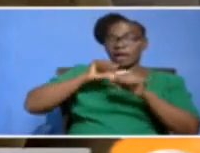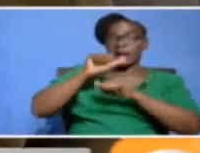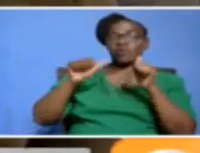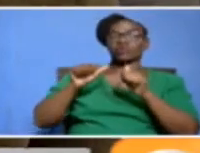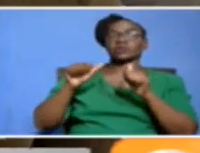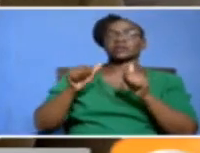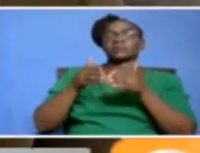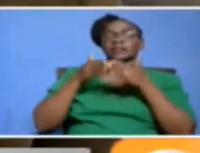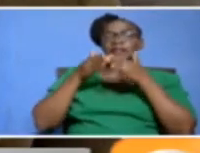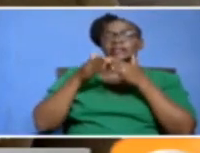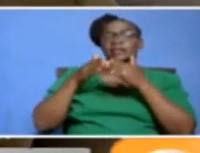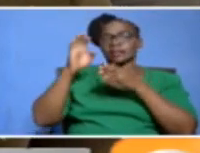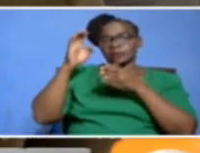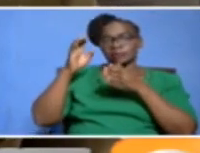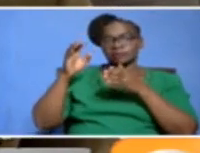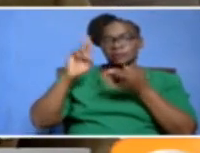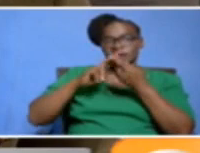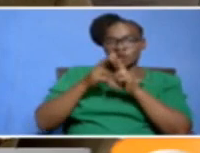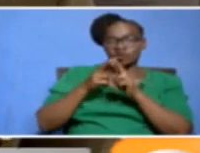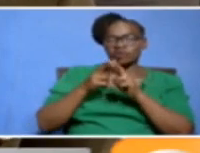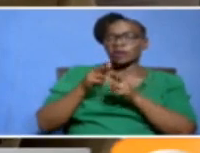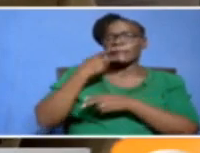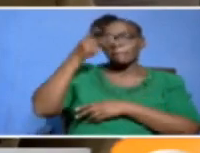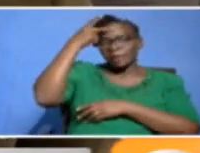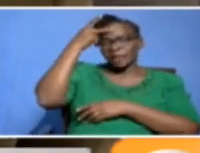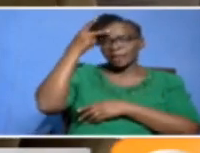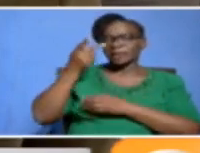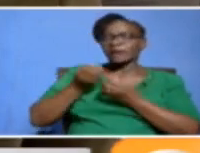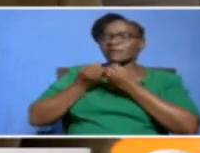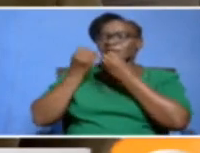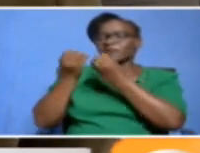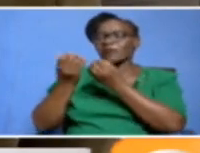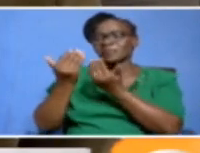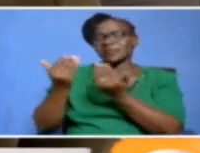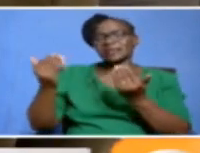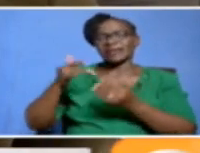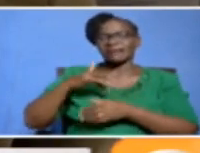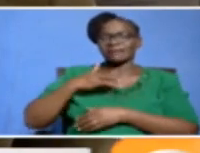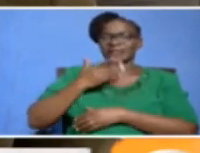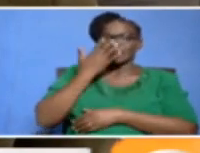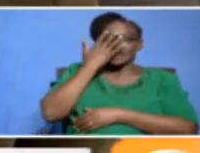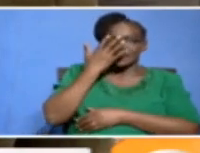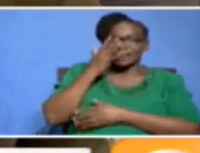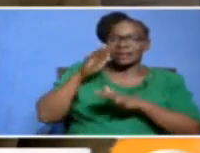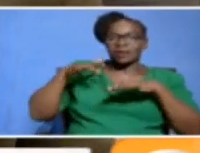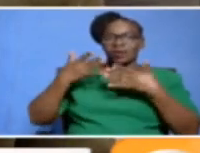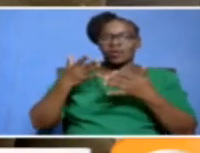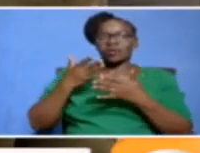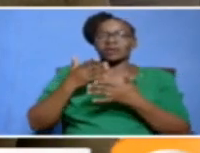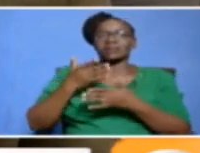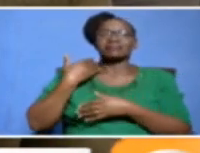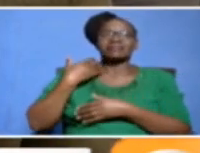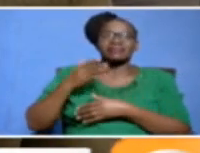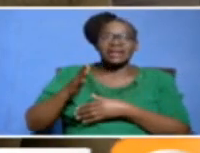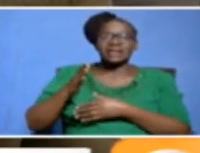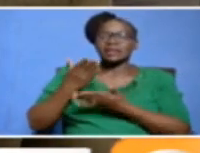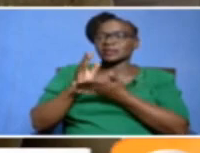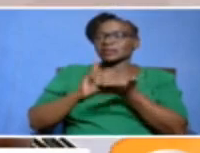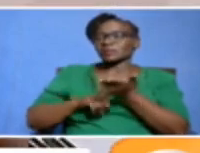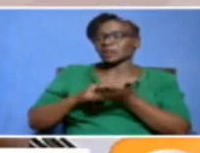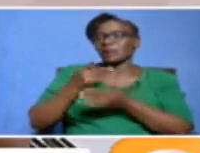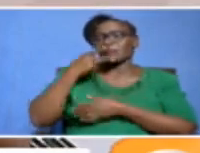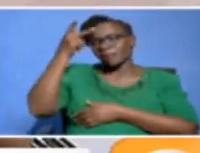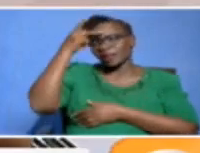kimapenzi. Wazazi wanaogopa kuambia watoto wao kinaga ubaga. Wana kwamba nikimwambia mwanangu kikua utafanywa hivi na hivi, atanichukulia vibaya. Ni